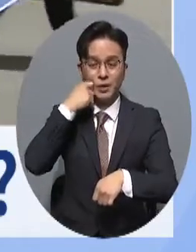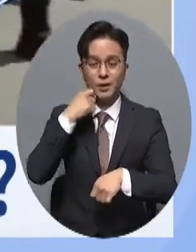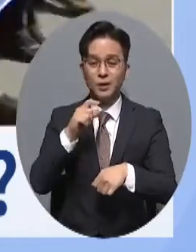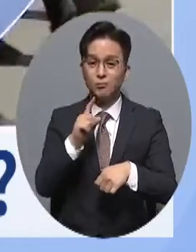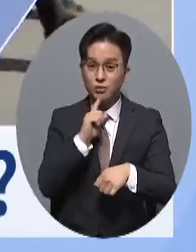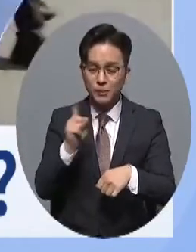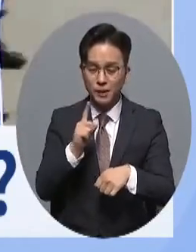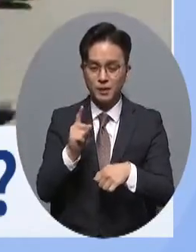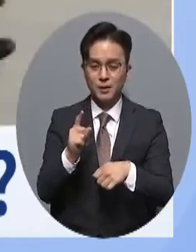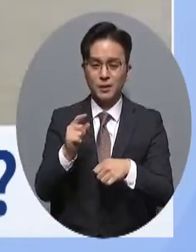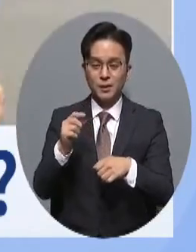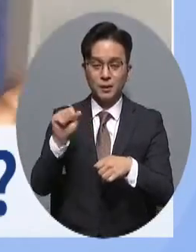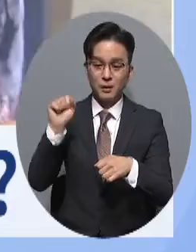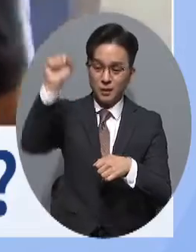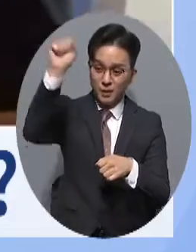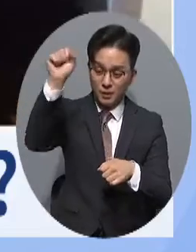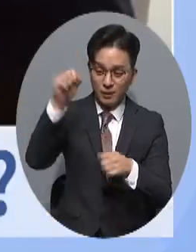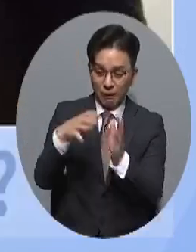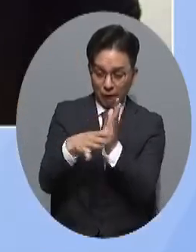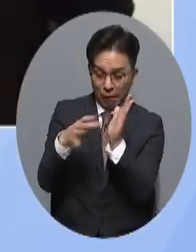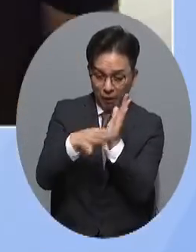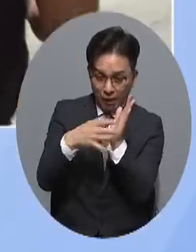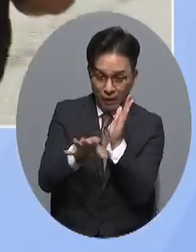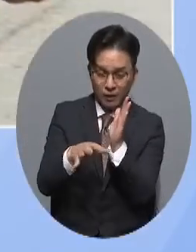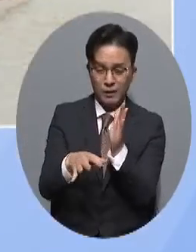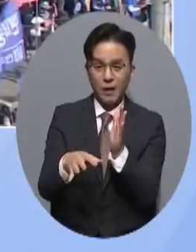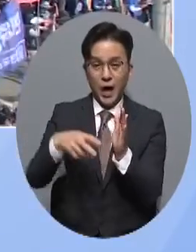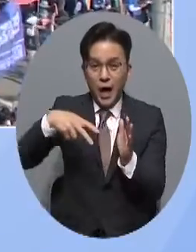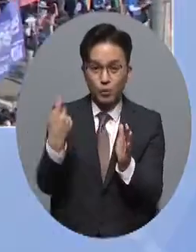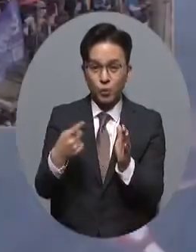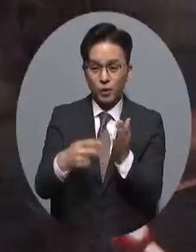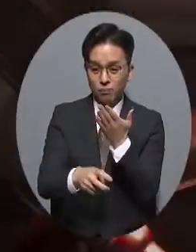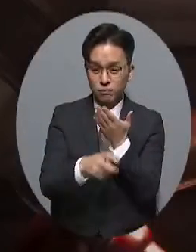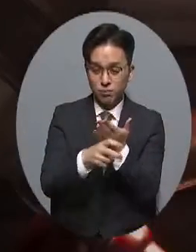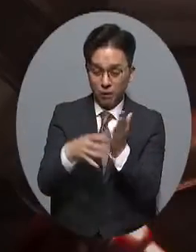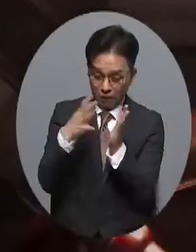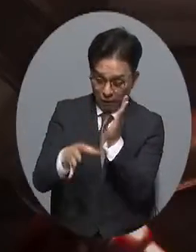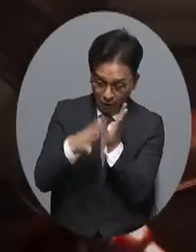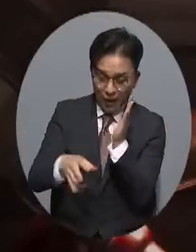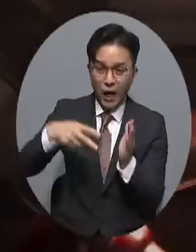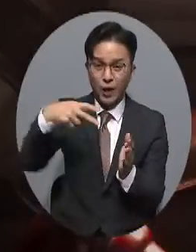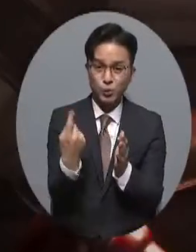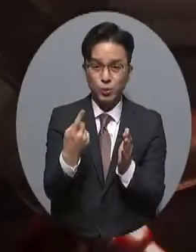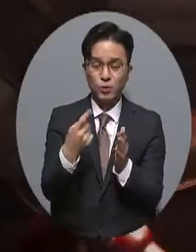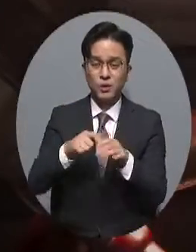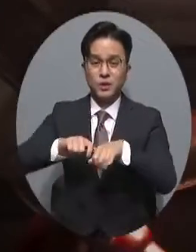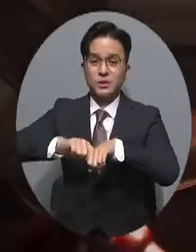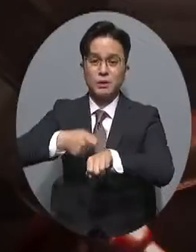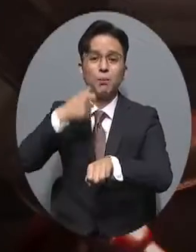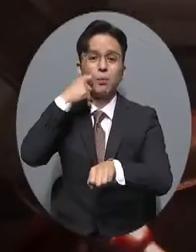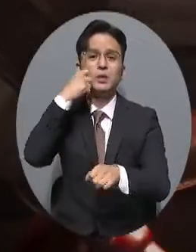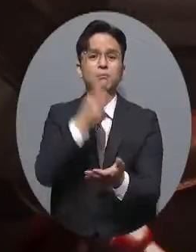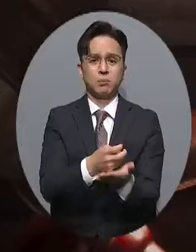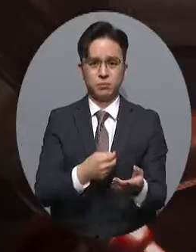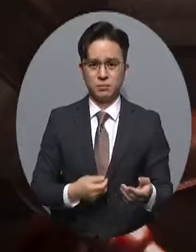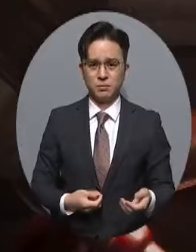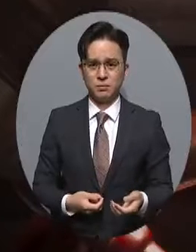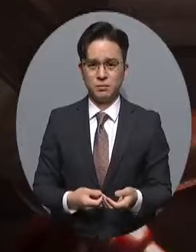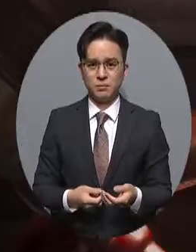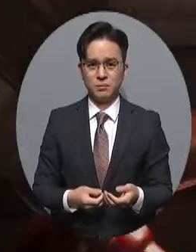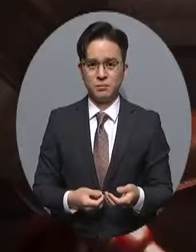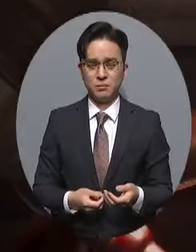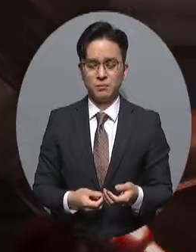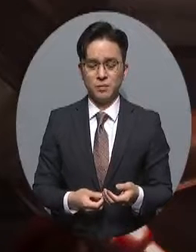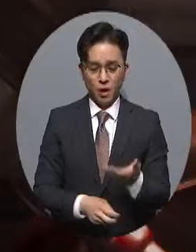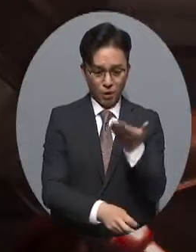폭력이나 파괴 행위에 대해서도 면책할 수 있는 근거 그렇게 그 둘 수 있기 때문에 그래서 이제 보면은 어떻게